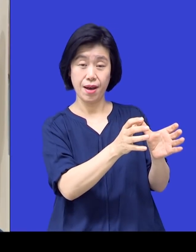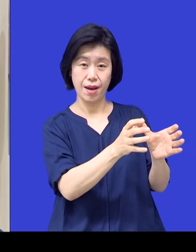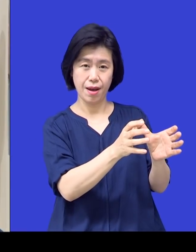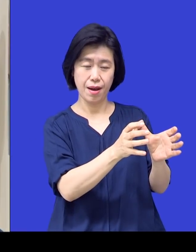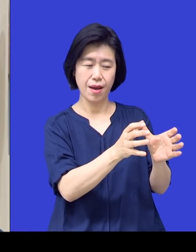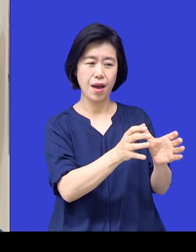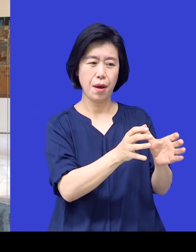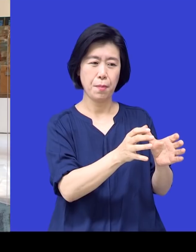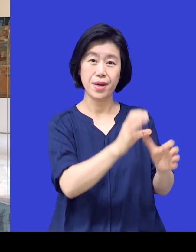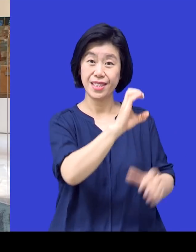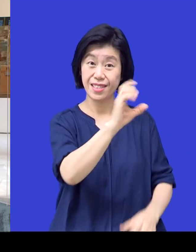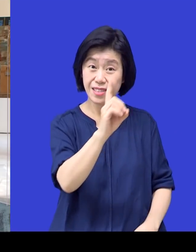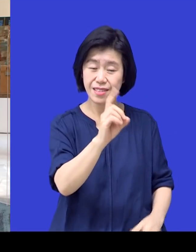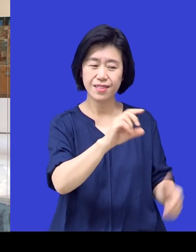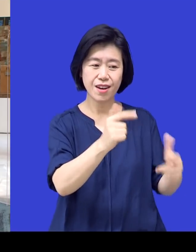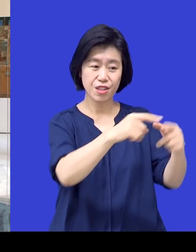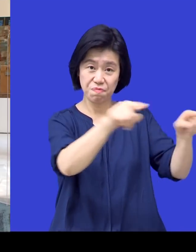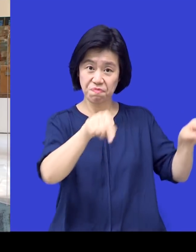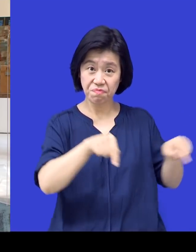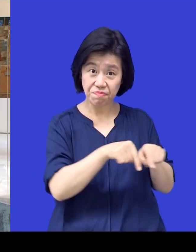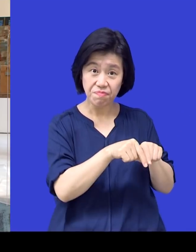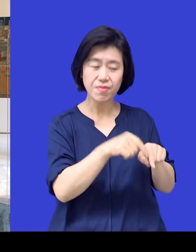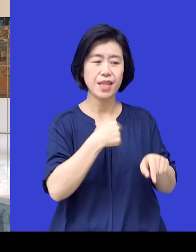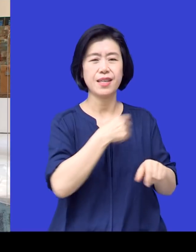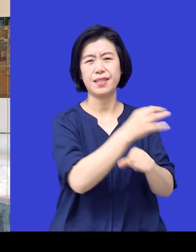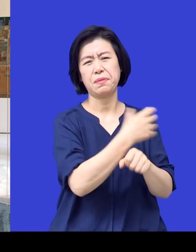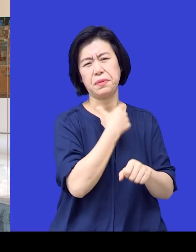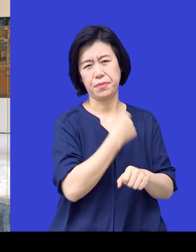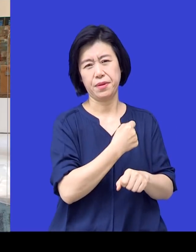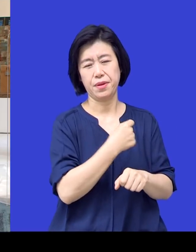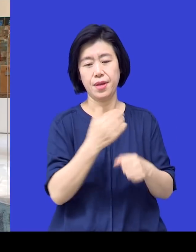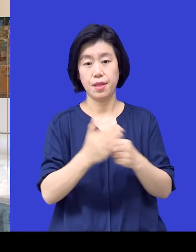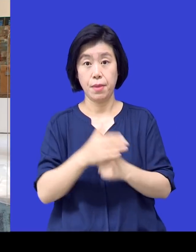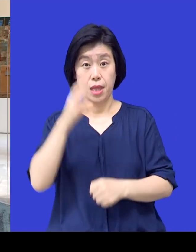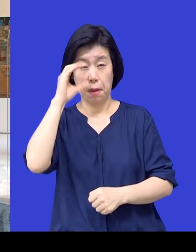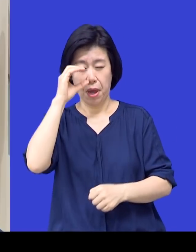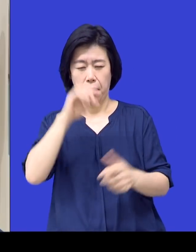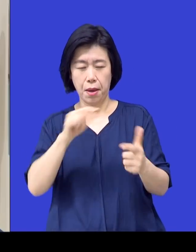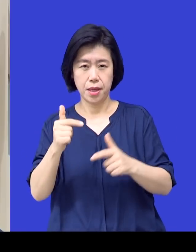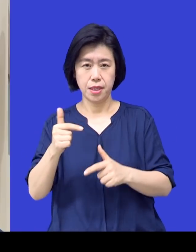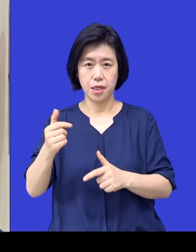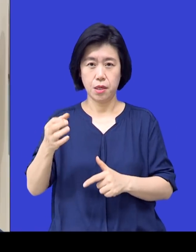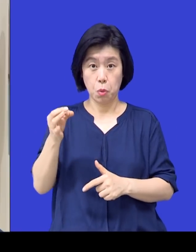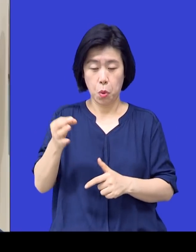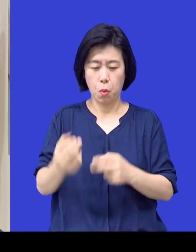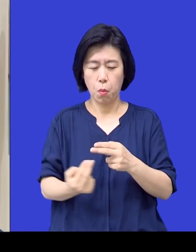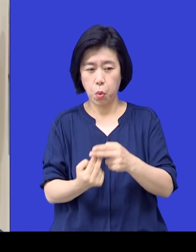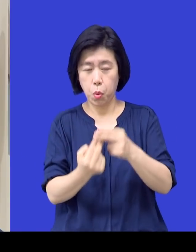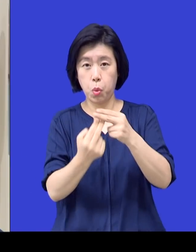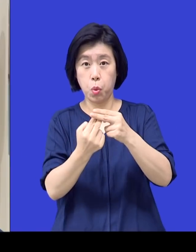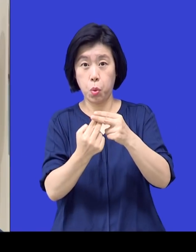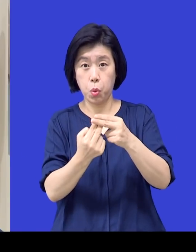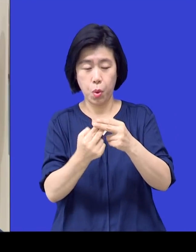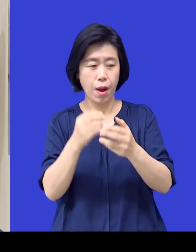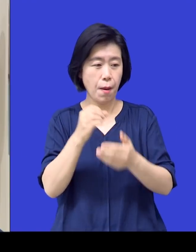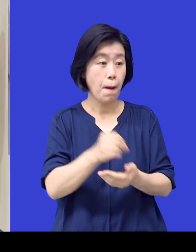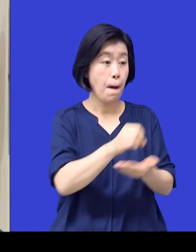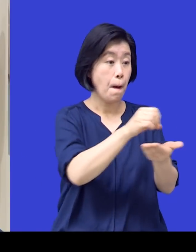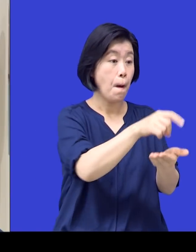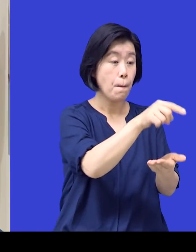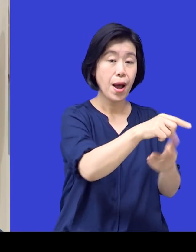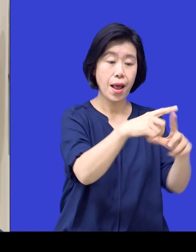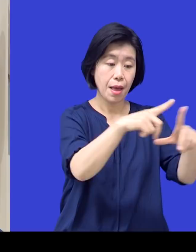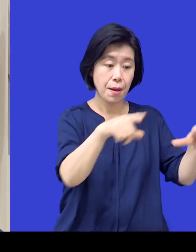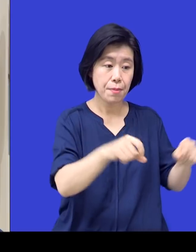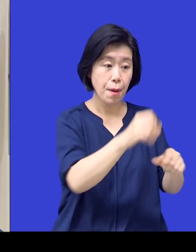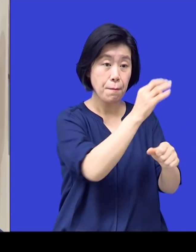용돈을 벌었으니까 네네. 이 용돈을 갖고 앨범을 다 샀다가 하나님 앞에 이제 수련회 가서 막 헌신하면